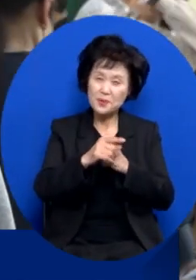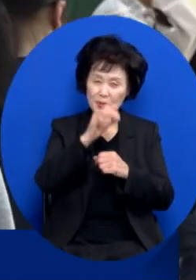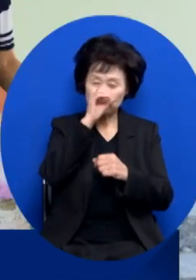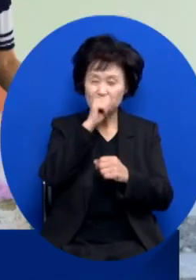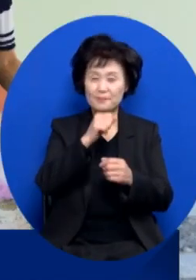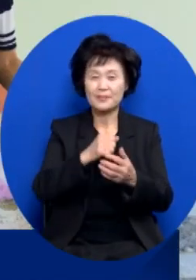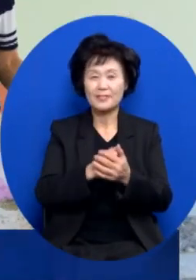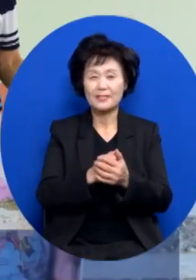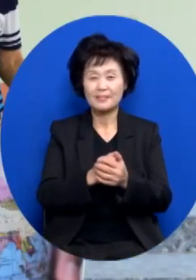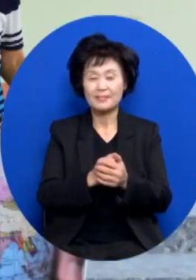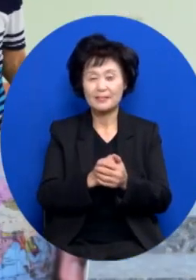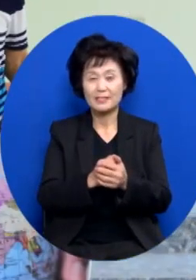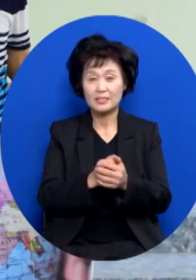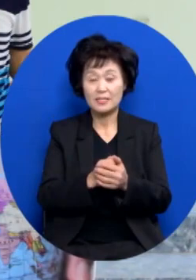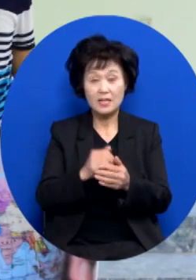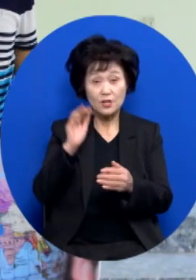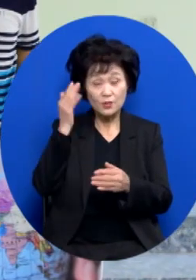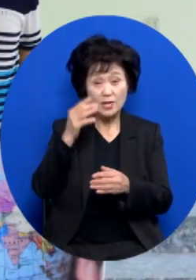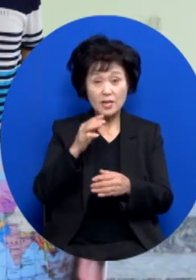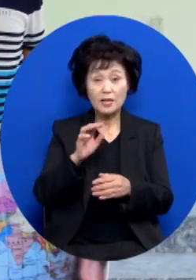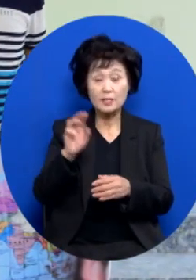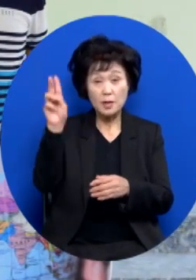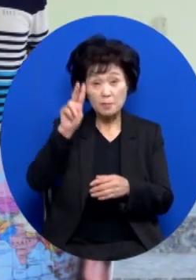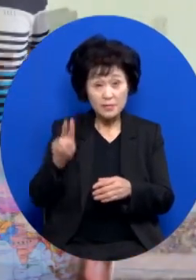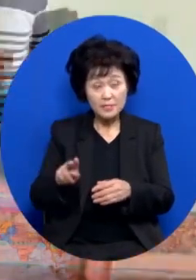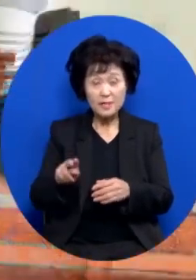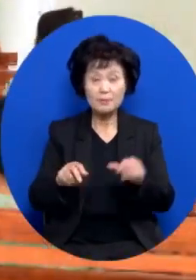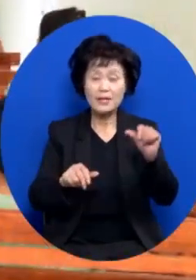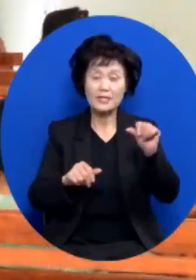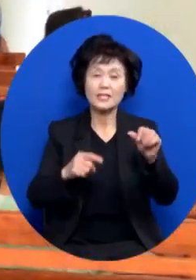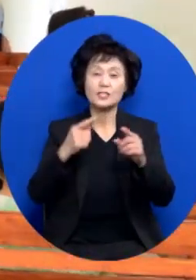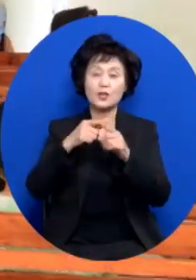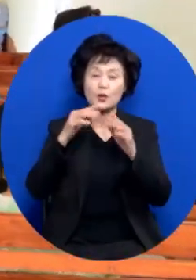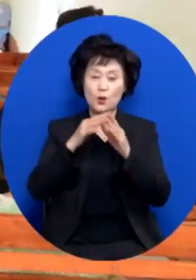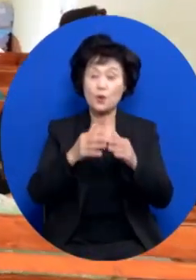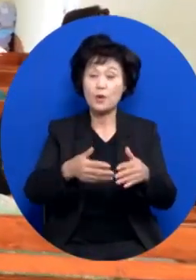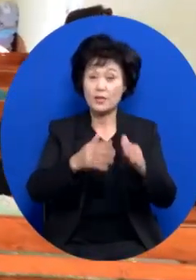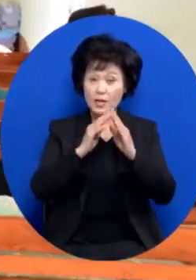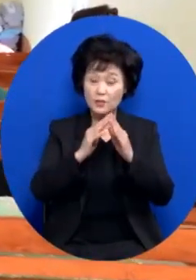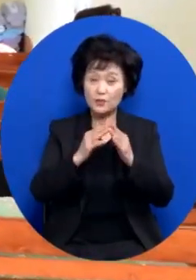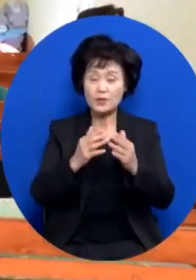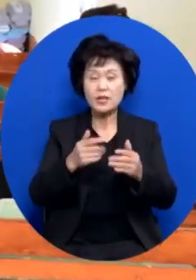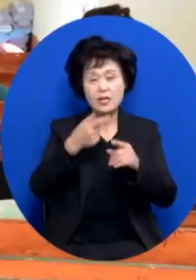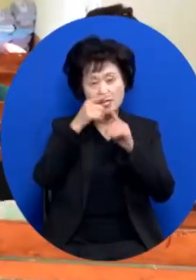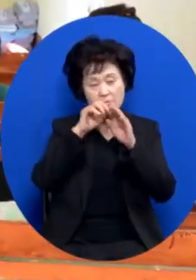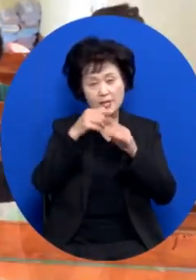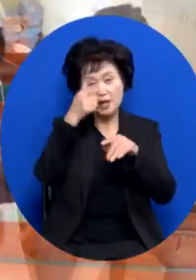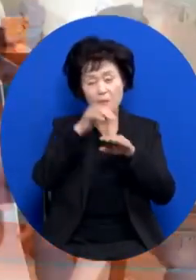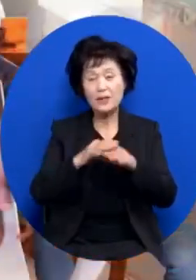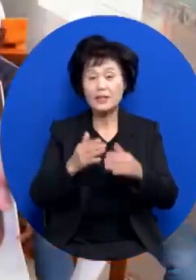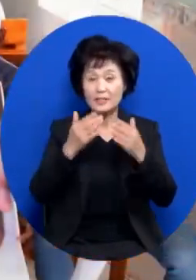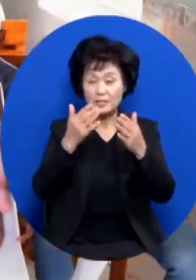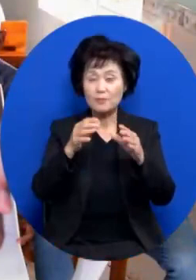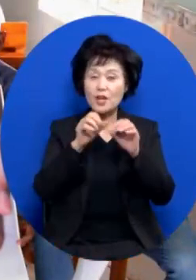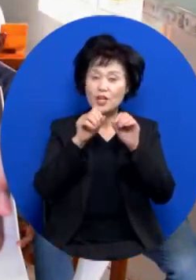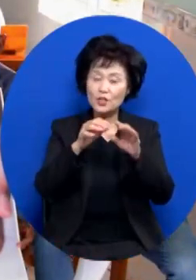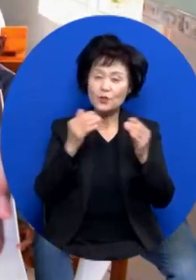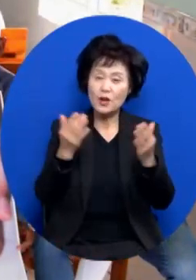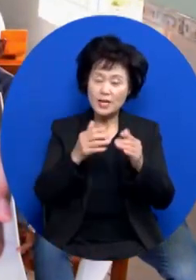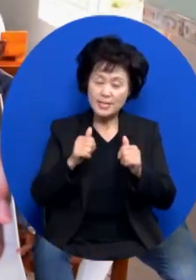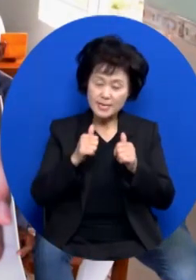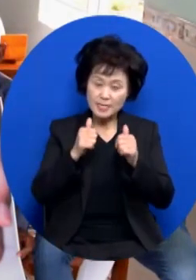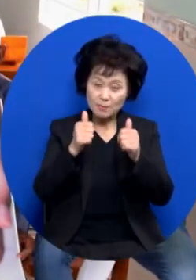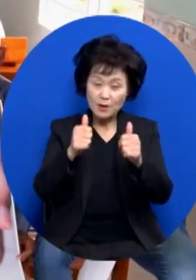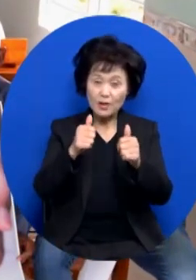것 같아요. 최근 베트남에 5개 교회를 개척해 봉헌 예배를 드리며 선교 사역에도 열심을 다하고